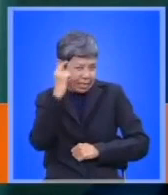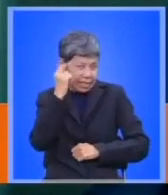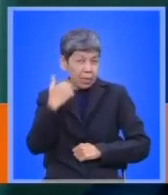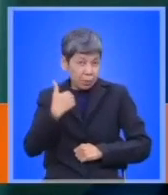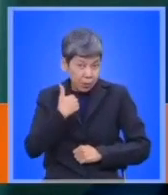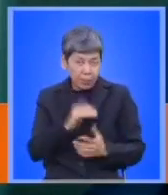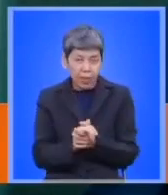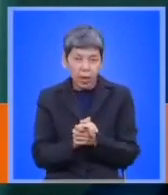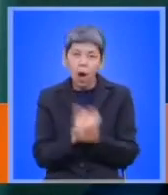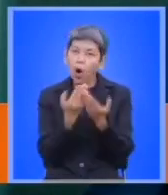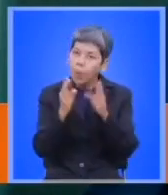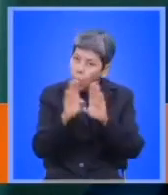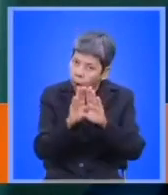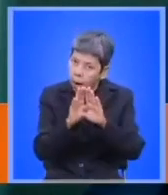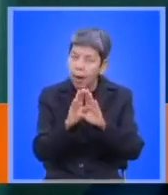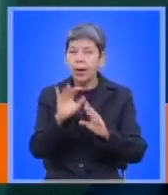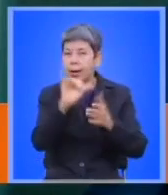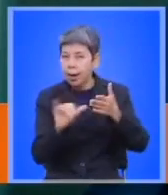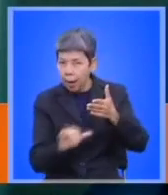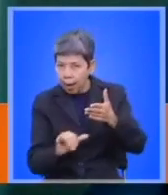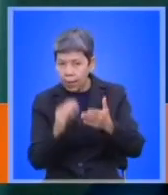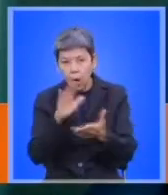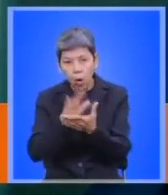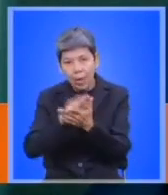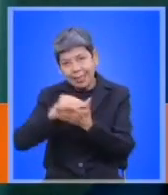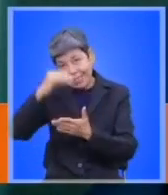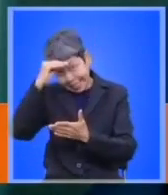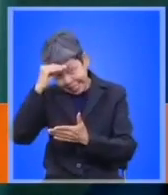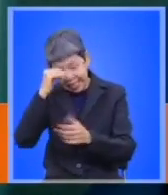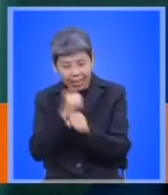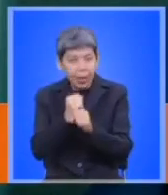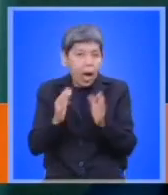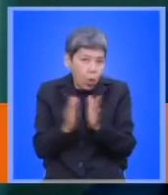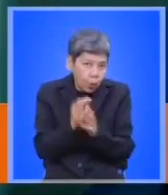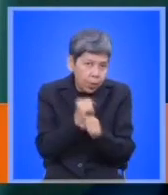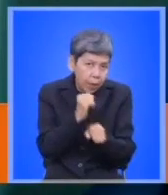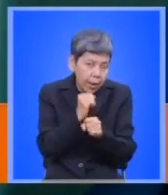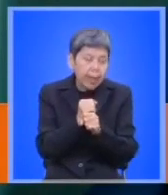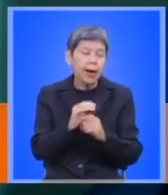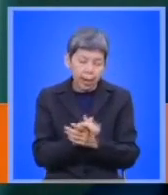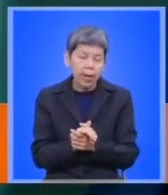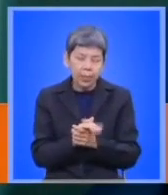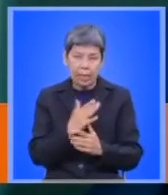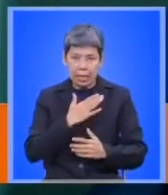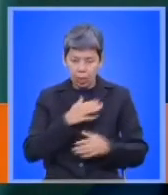ผู้สัมผัสอยู่ในครัวเรือนผู้ร่วมชั้นเรียนผู้ร่วมทำงานหรือร่วมยานพาหนะอันนี้เ